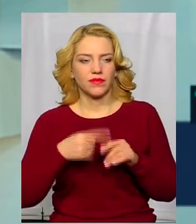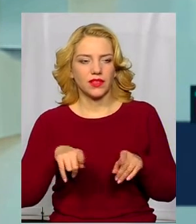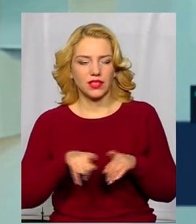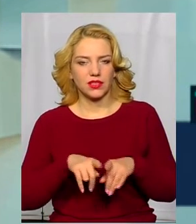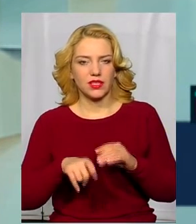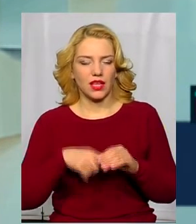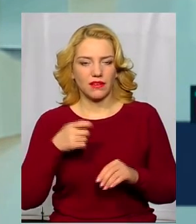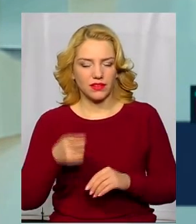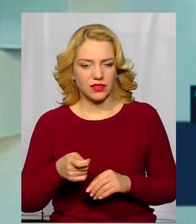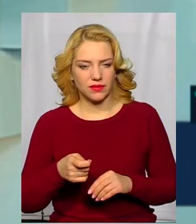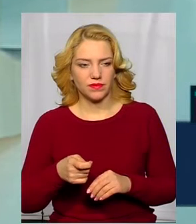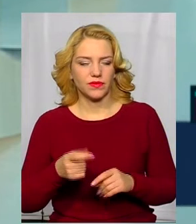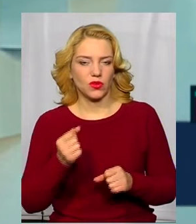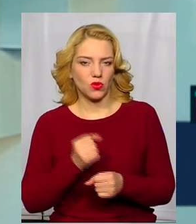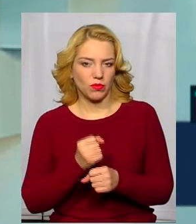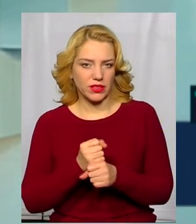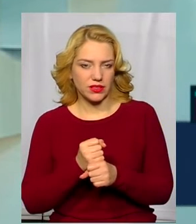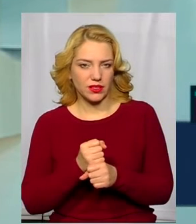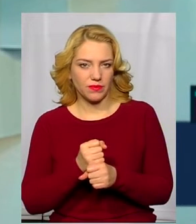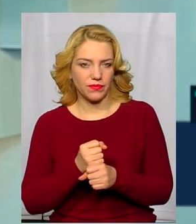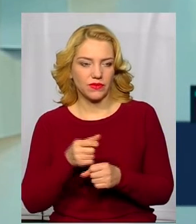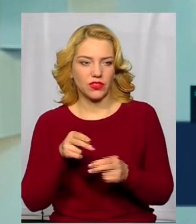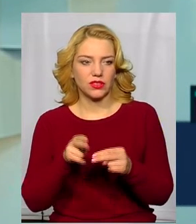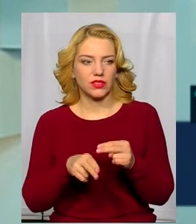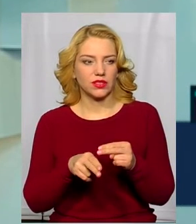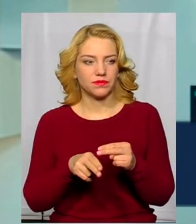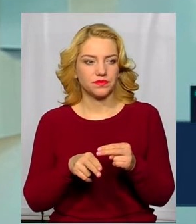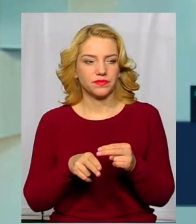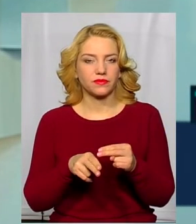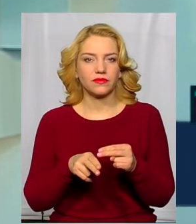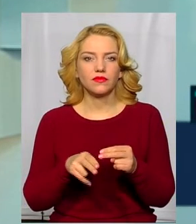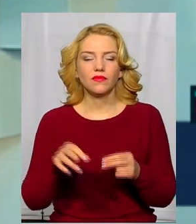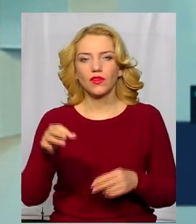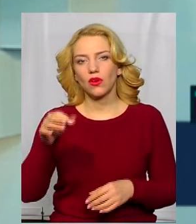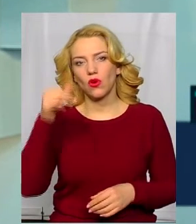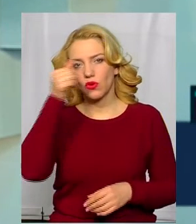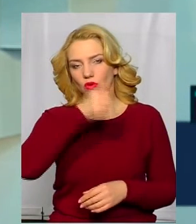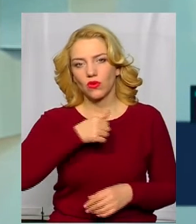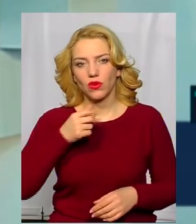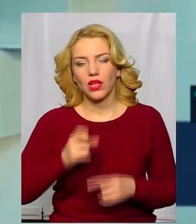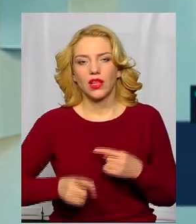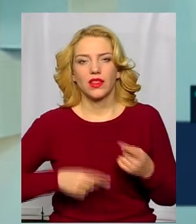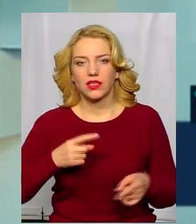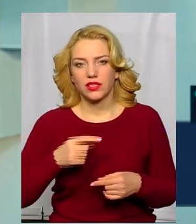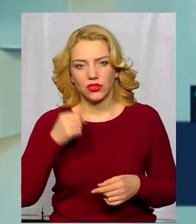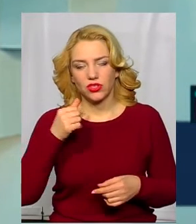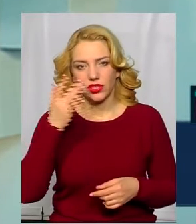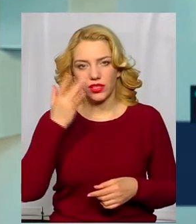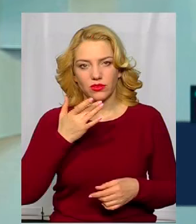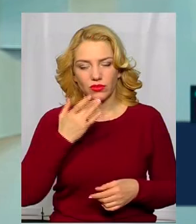Такі заявки робляться в кінці року на слідуючий вже